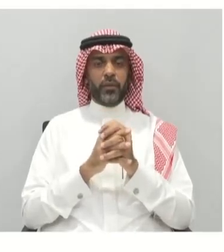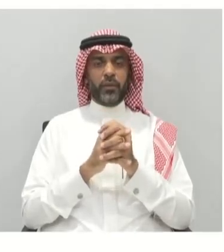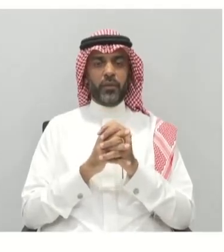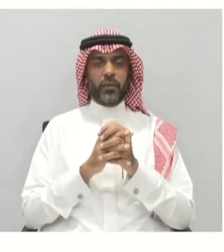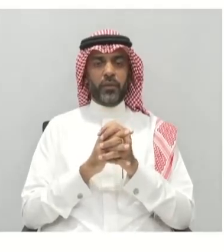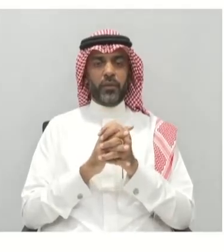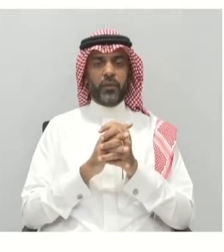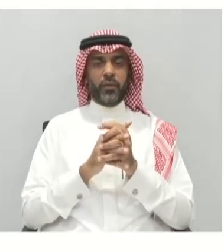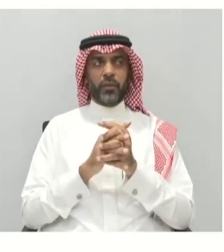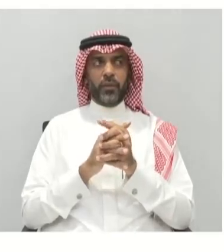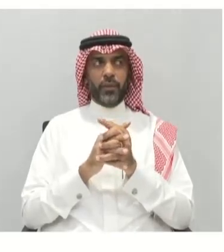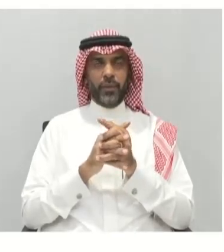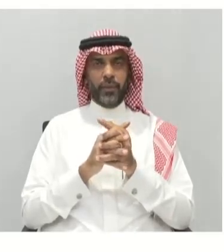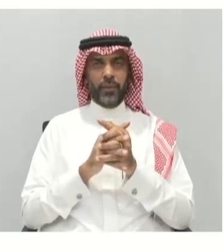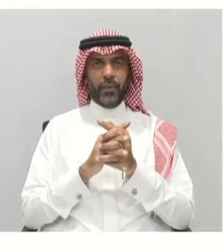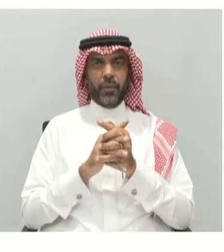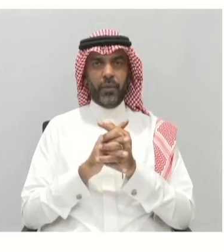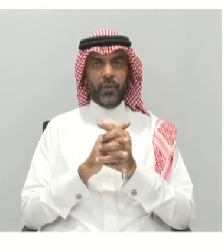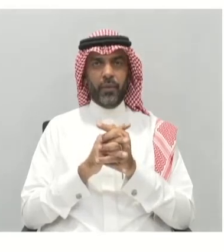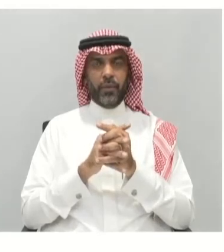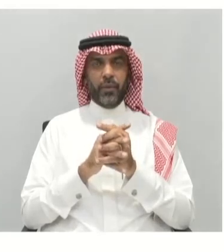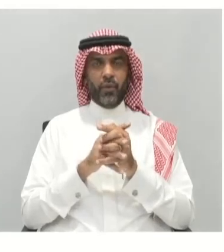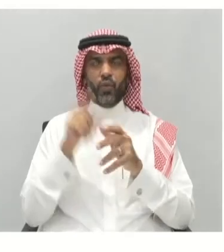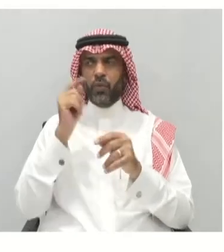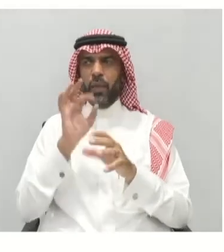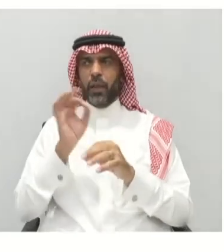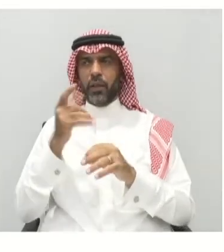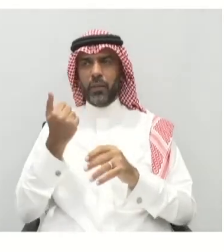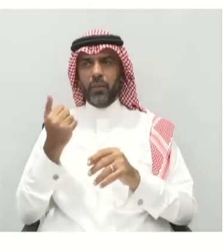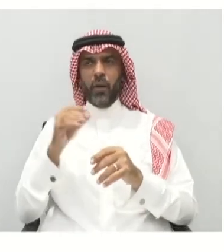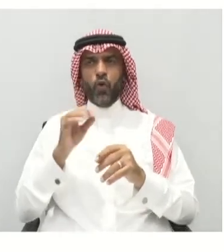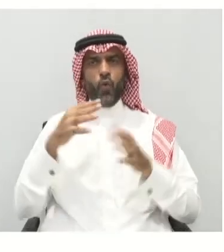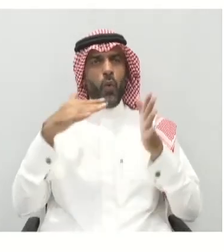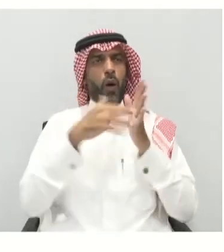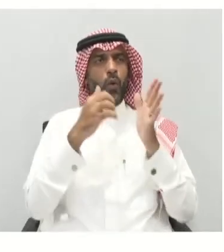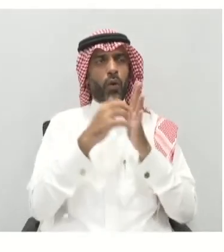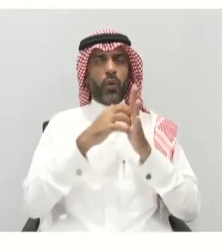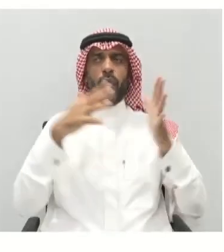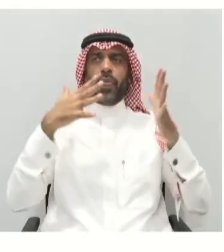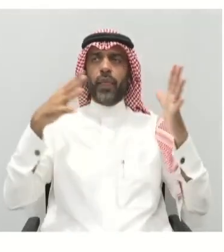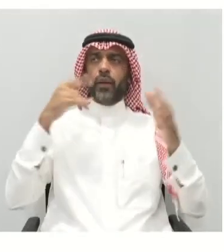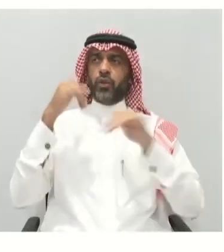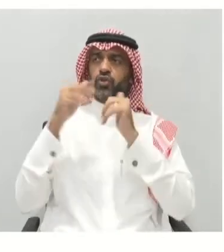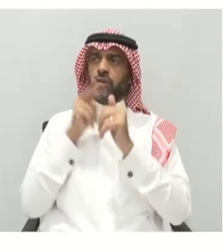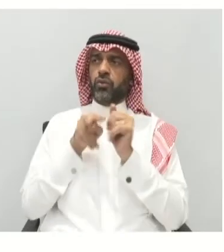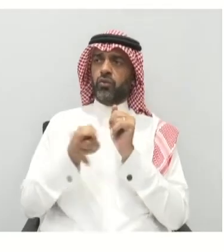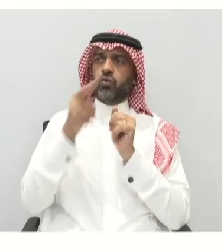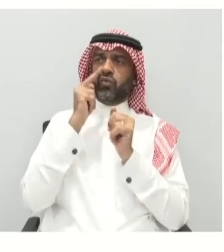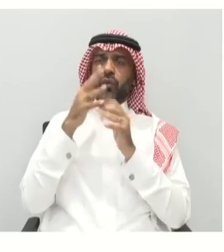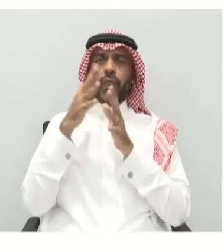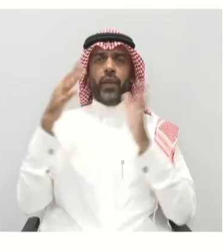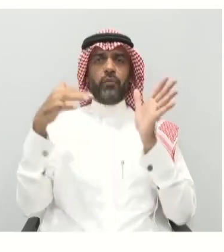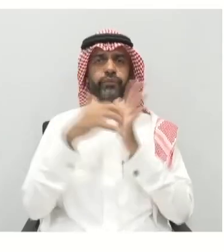تربط بين الحوادث او كثره الحوادث وعدم الرغبه في القياده يقول